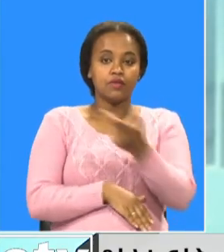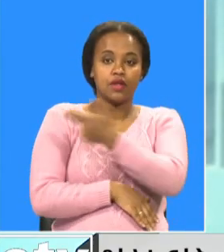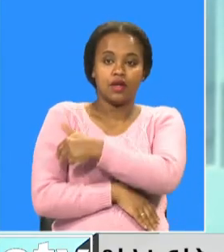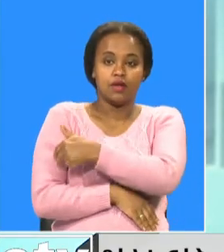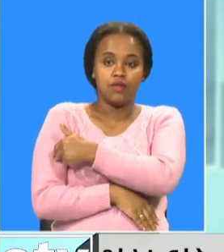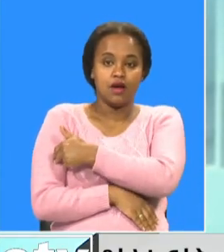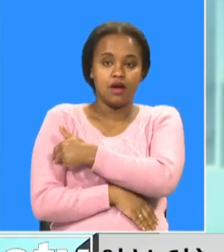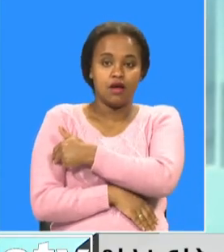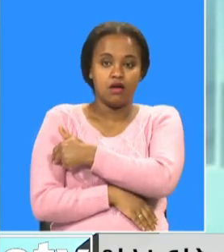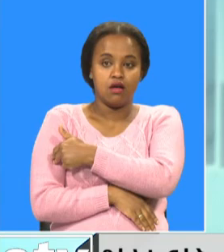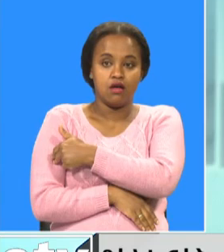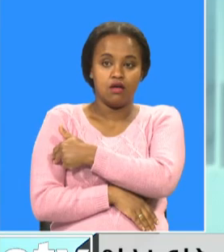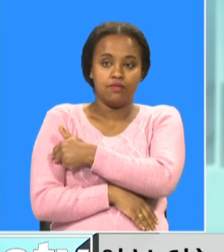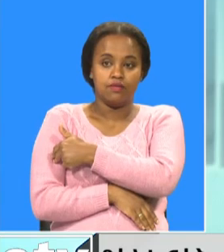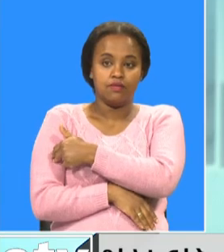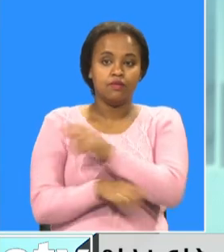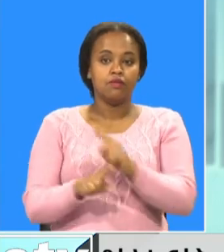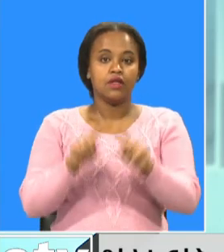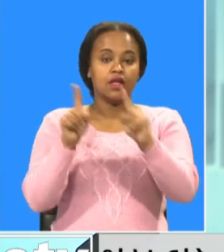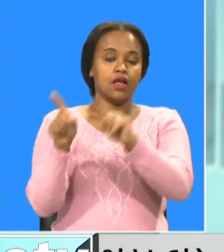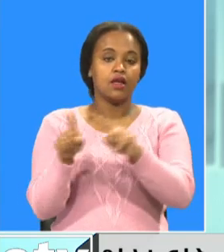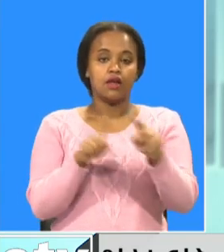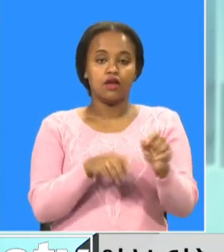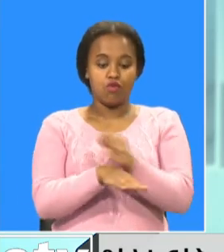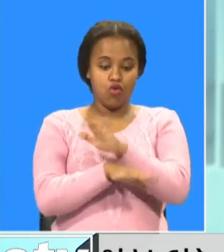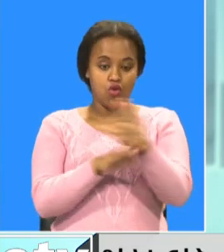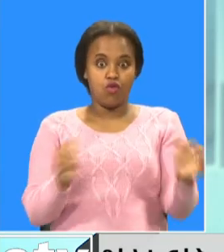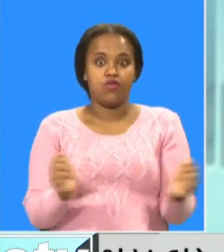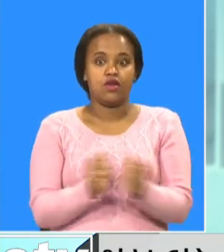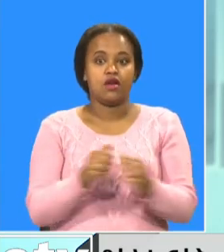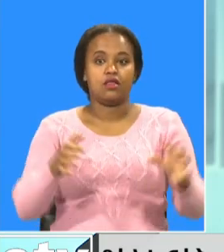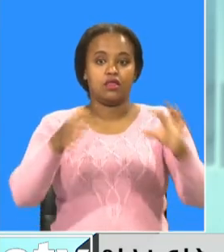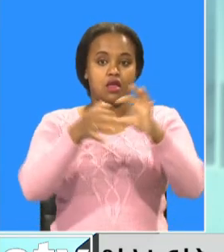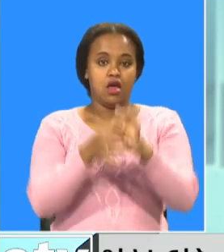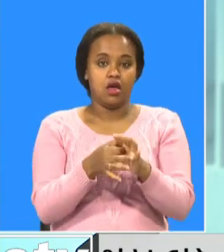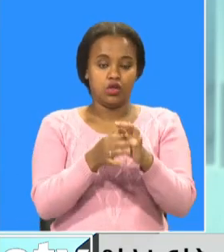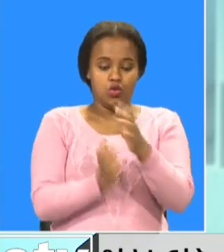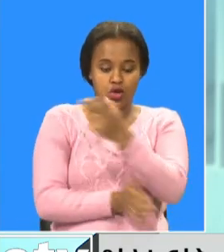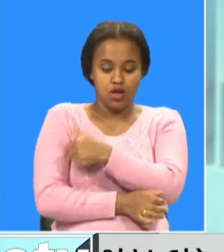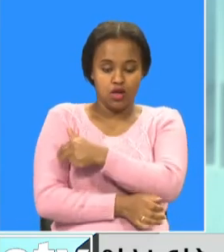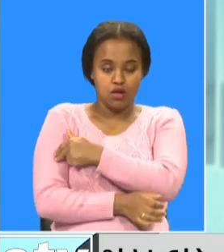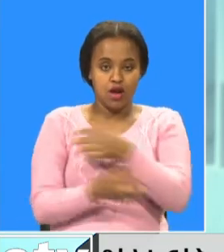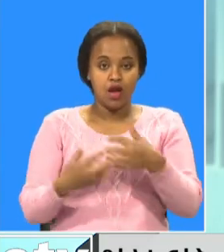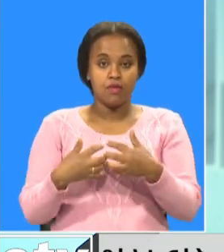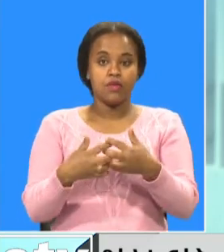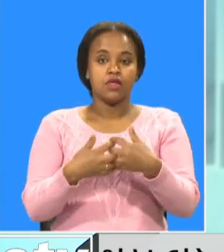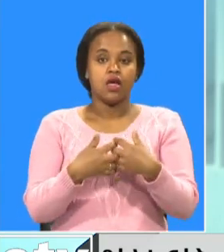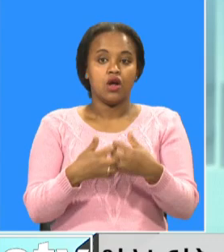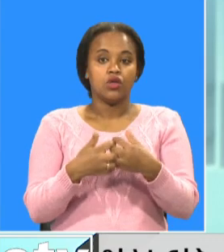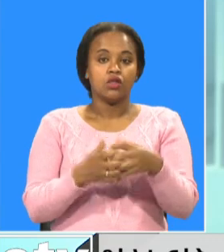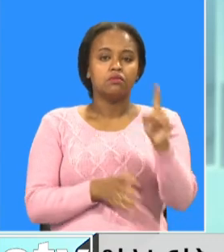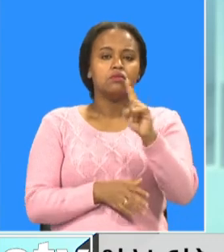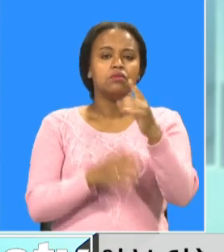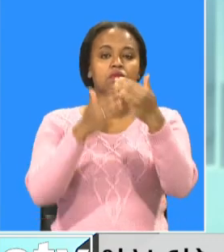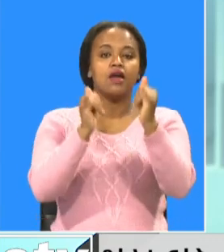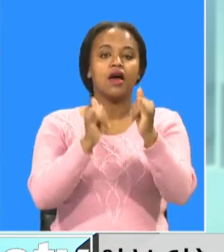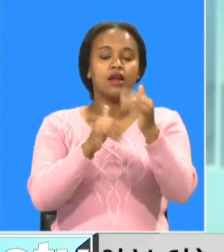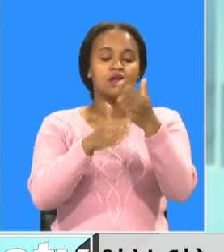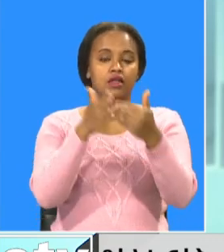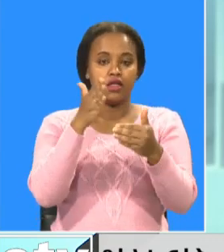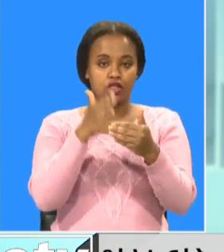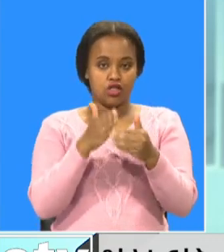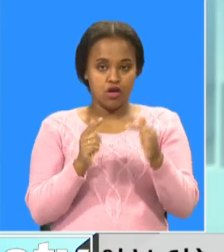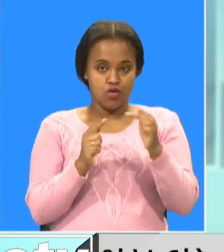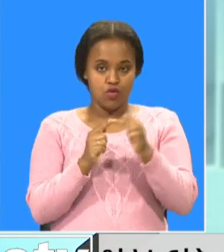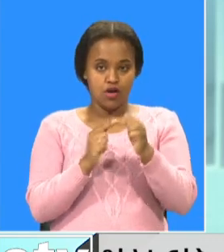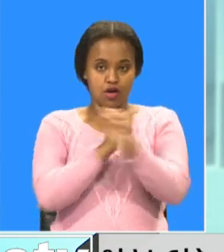የህክምና በተለይ ደግሞ የኮቪድ ጋር አያይዘን የህክምና መሳሪያዎችን በምን ያህል ደረጃ ወደ